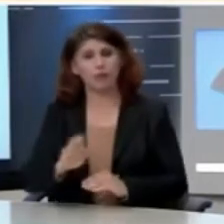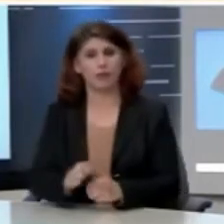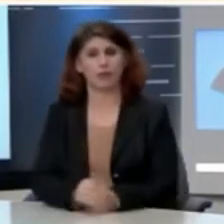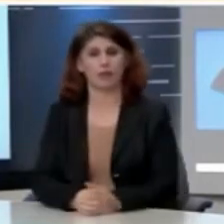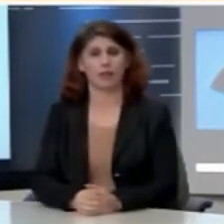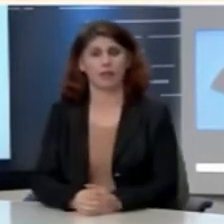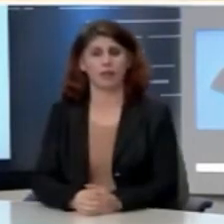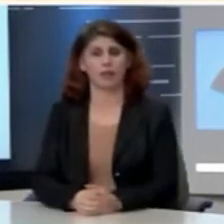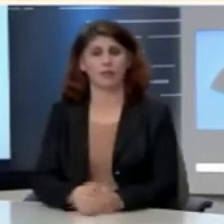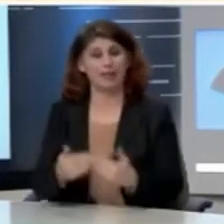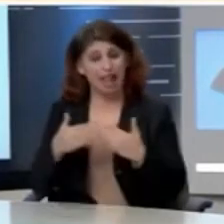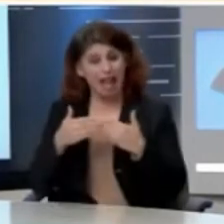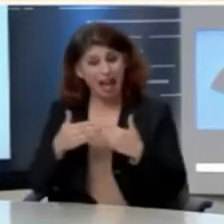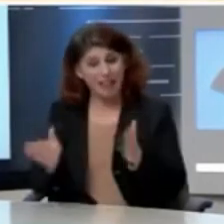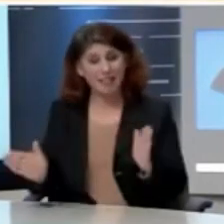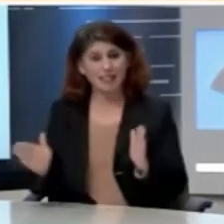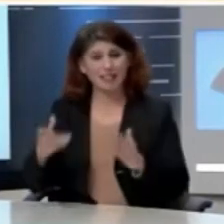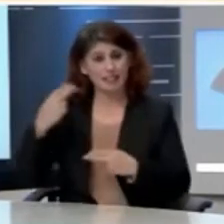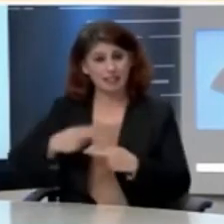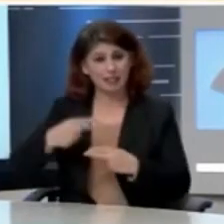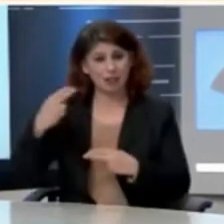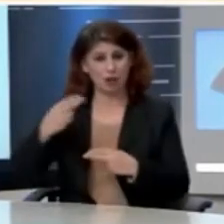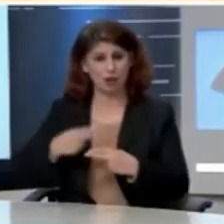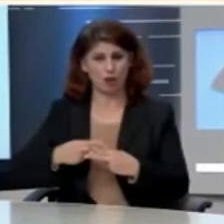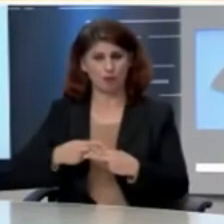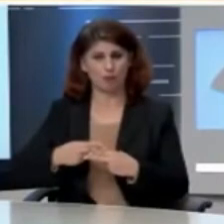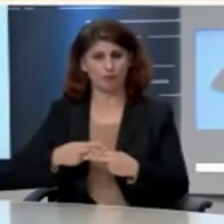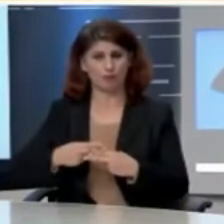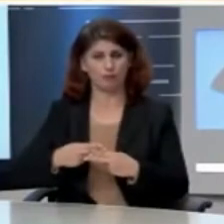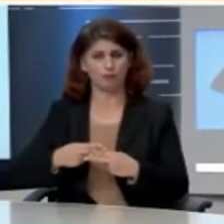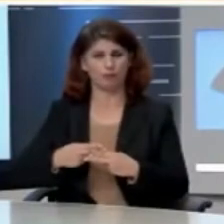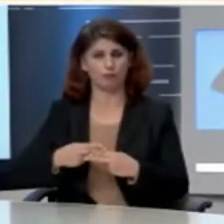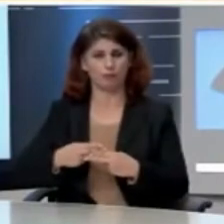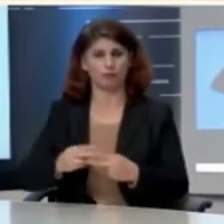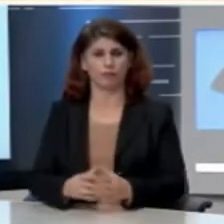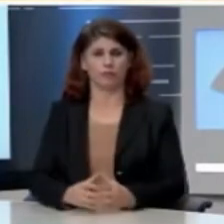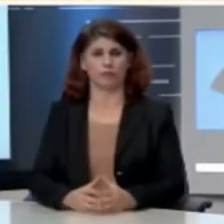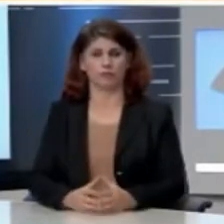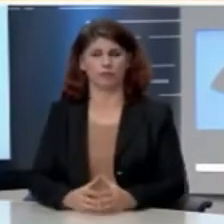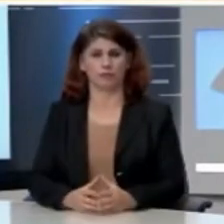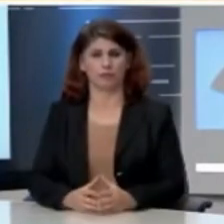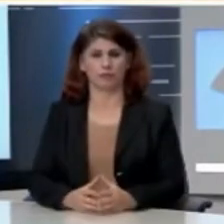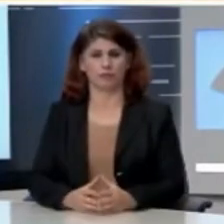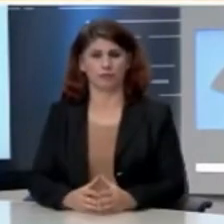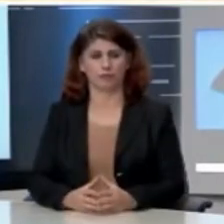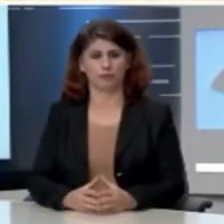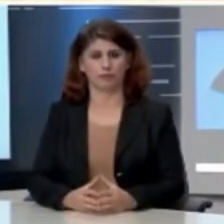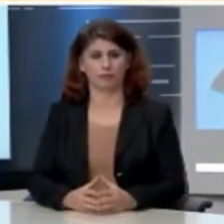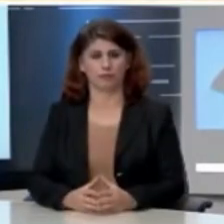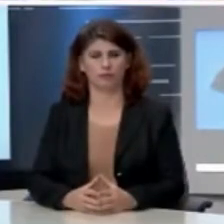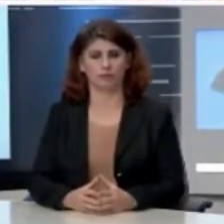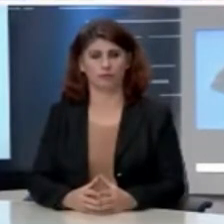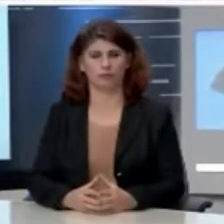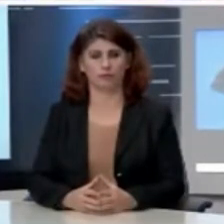Και ανοίγοντας τα σύνορα... Παρακαλώ, κάτι μεγάλο... ησυχία και ακούστε με προσοχή.